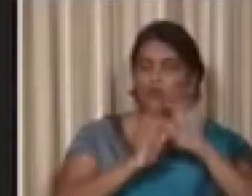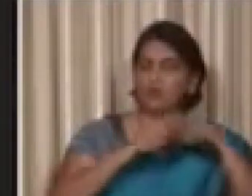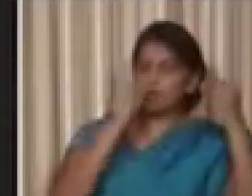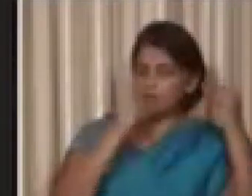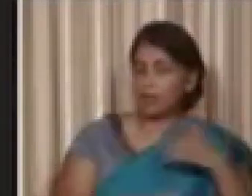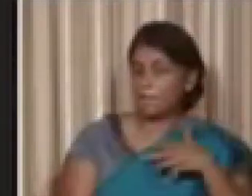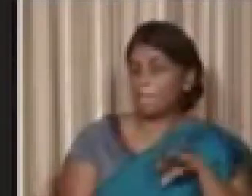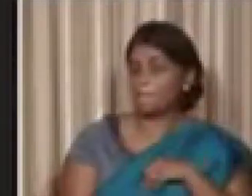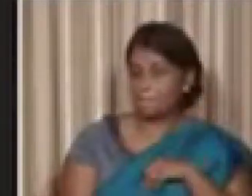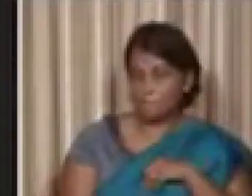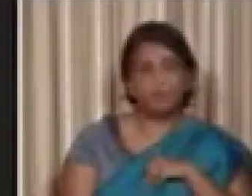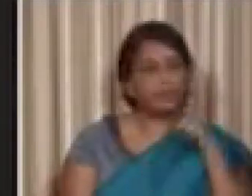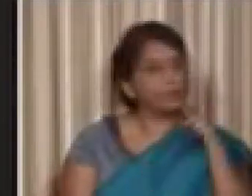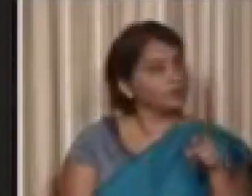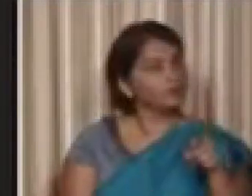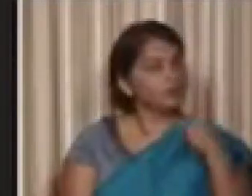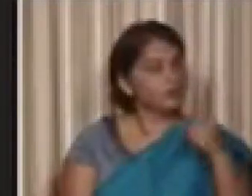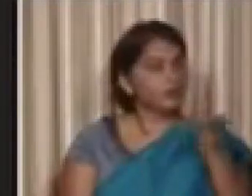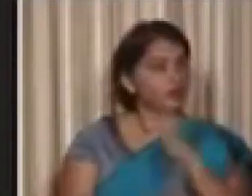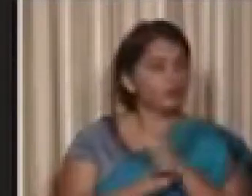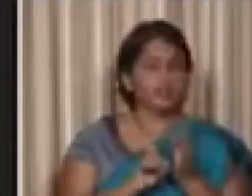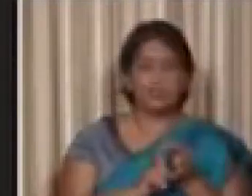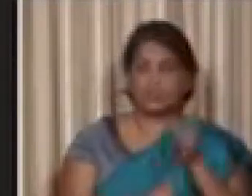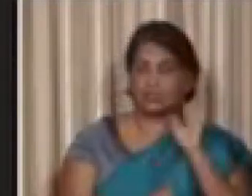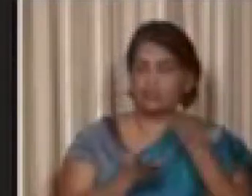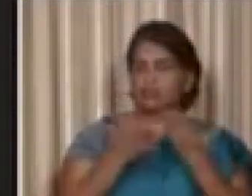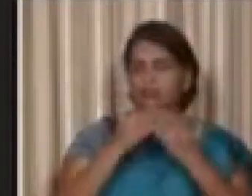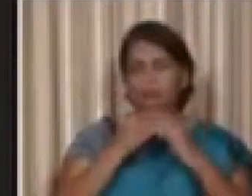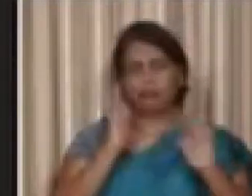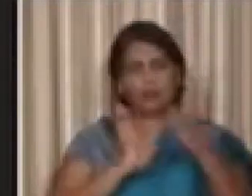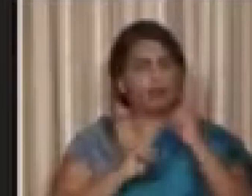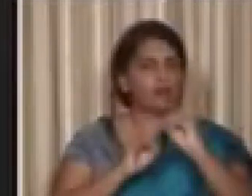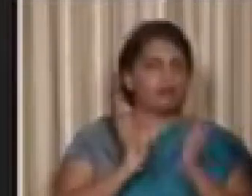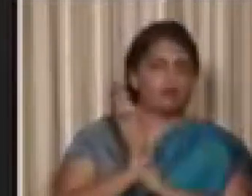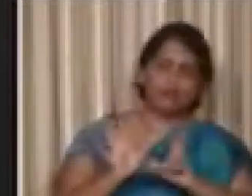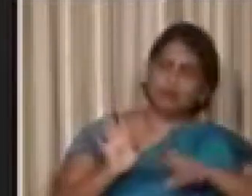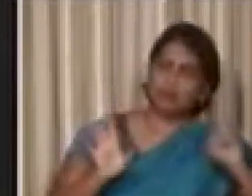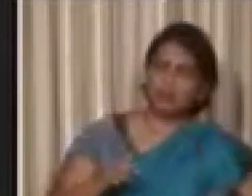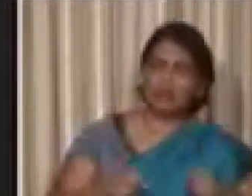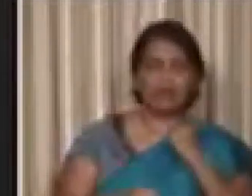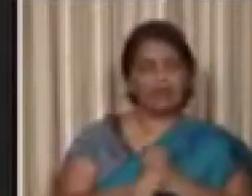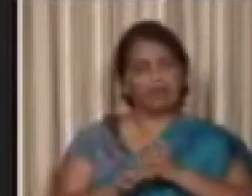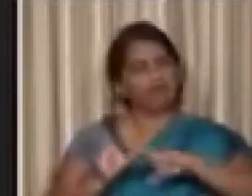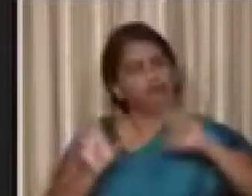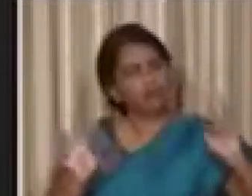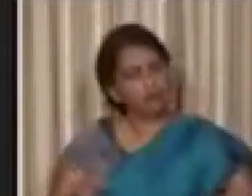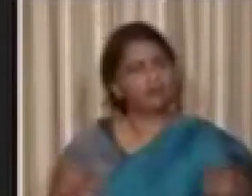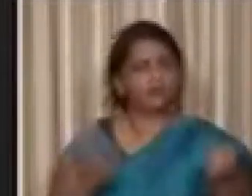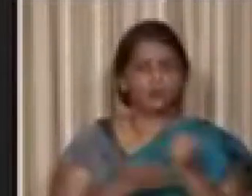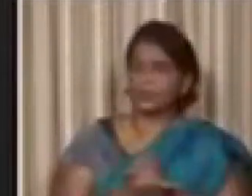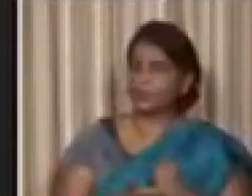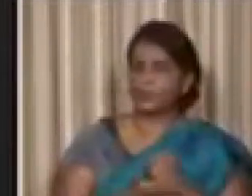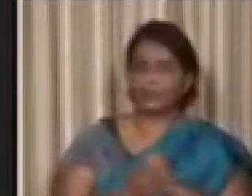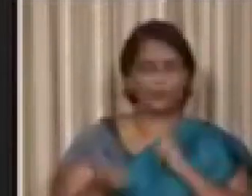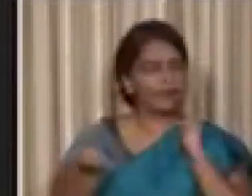අපි පිළිගන්නේ. ඒ නිසා තමයි ඉඳපු ජනාධිපතිතුමාටත් යන්න වුණා, අගමැතිතුමාටත් යන්න වුණා, ආණ්ඩුවටත් යන්න වුණා. සම්පූර්ණ